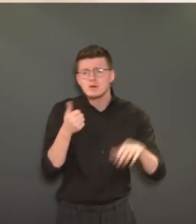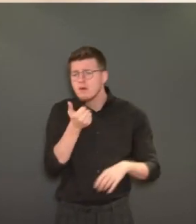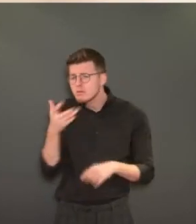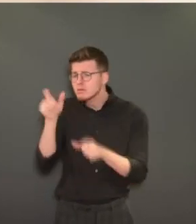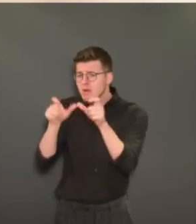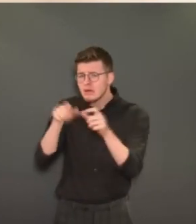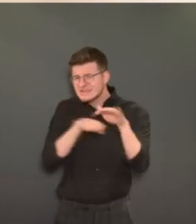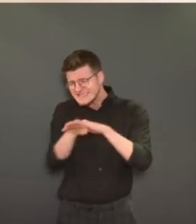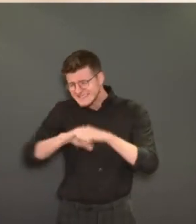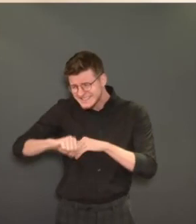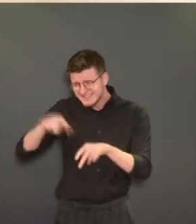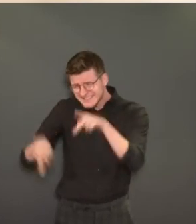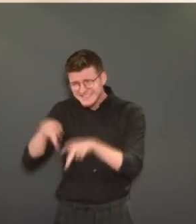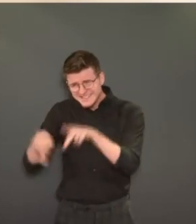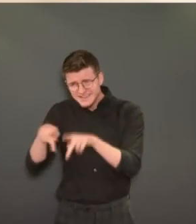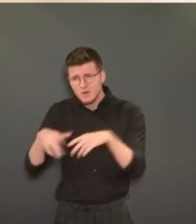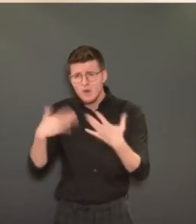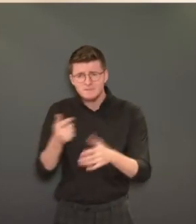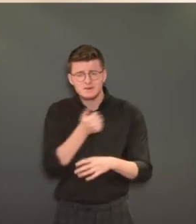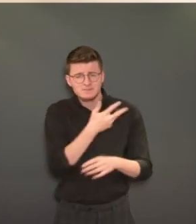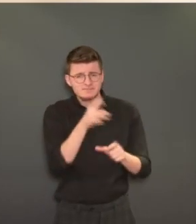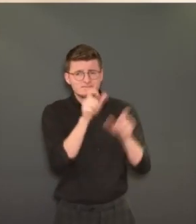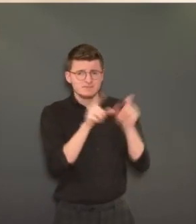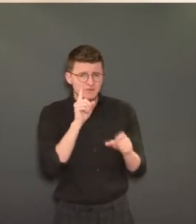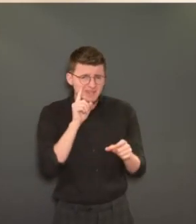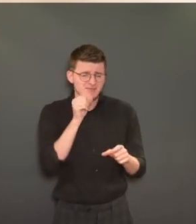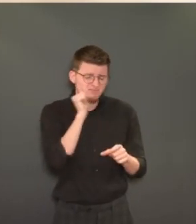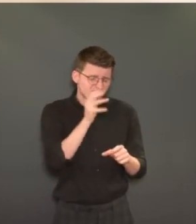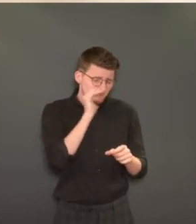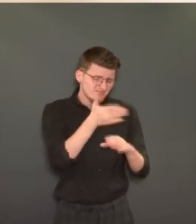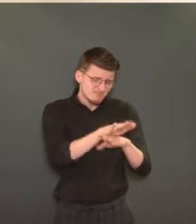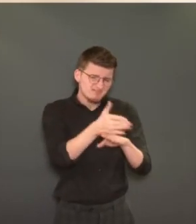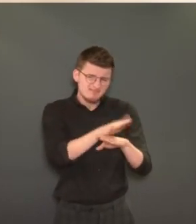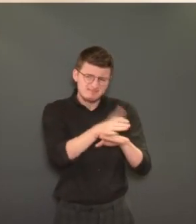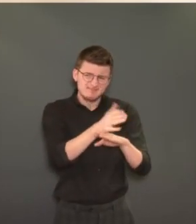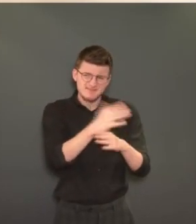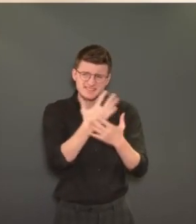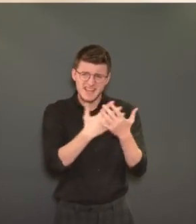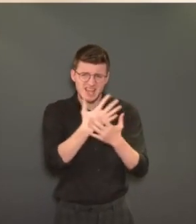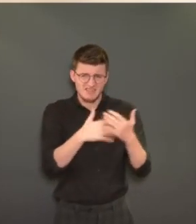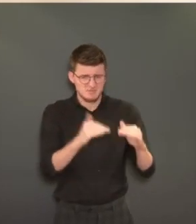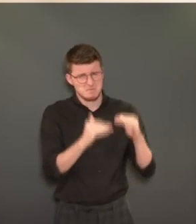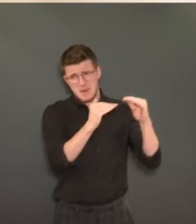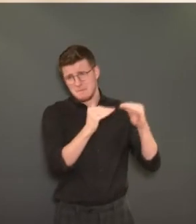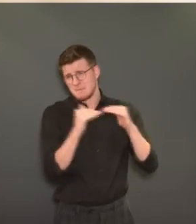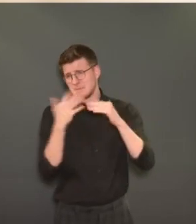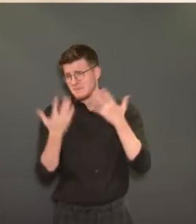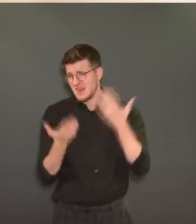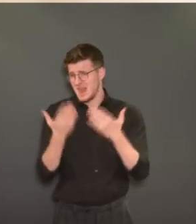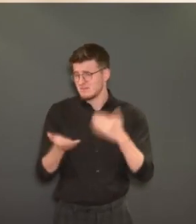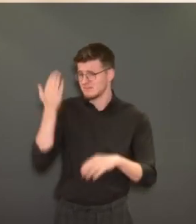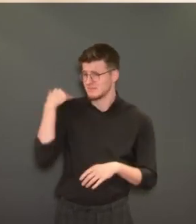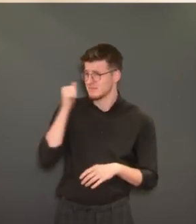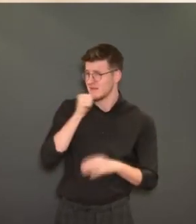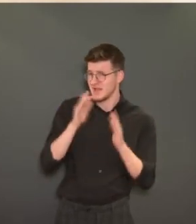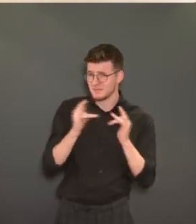ou alors du nombre de patients en soins intensifs, ou même du nombre de décès, eh bien, jour après jour, ces chiffres sont